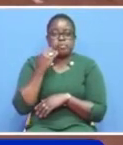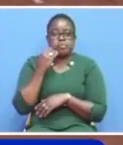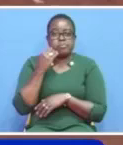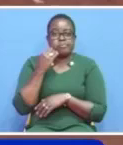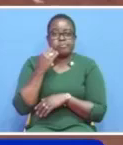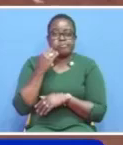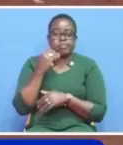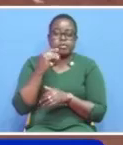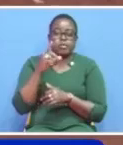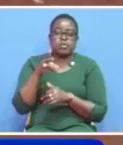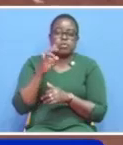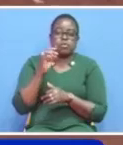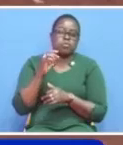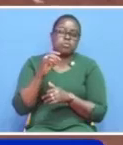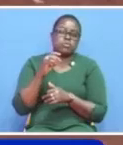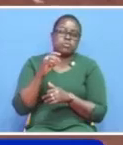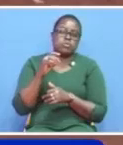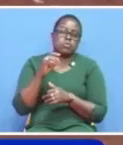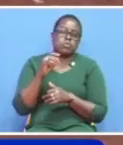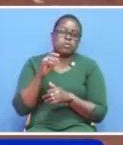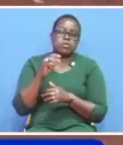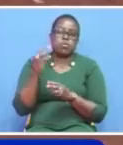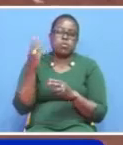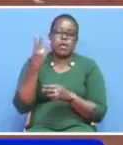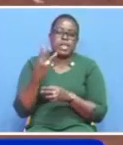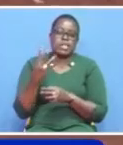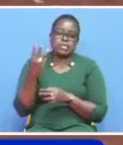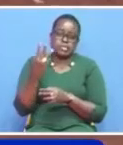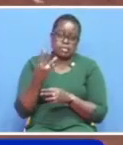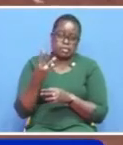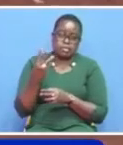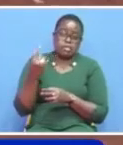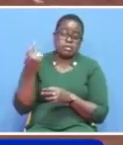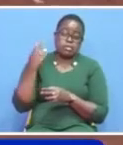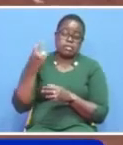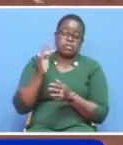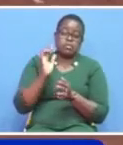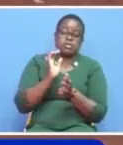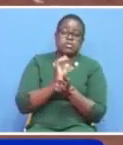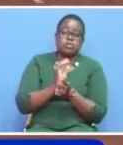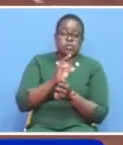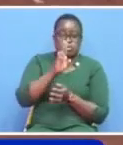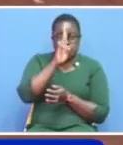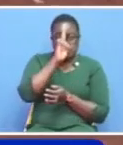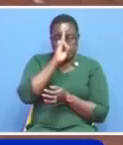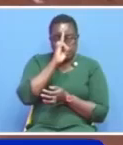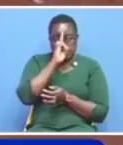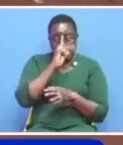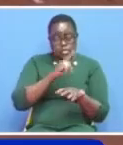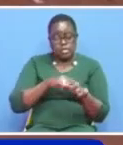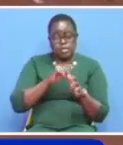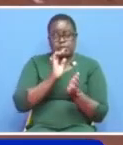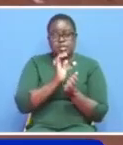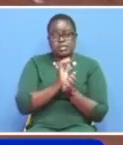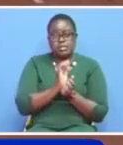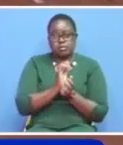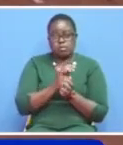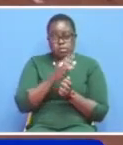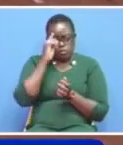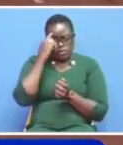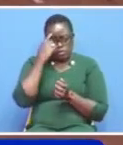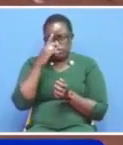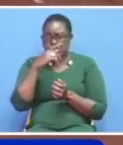Ilikuwa siku ya Jumatano, kijana ndio alishikwa na polisi. Aliposhikwa tulidhani atapelekwa